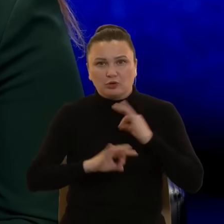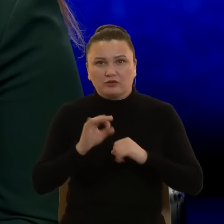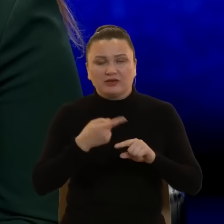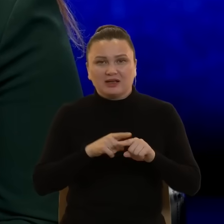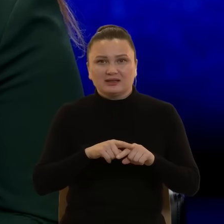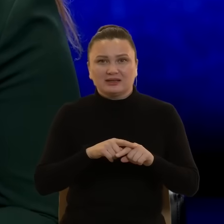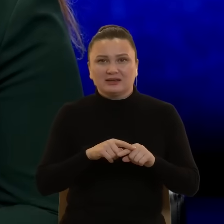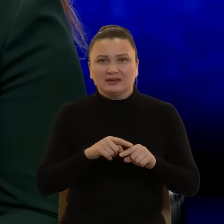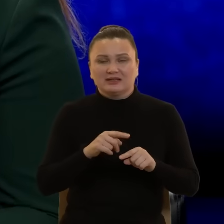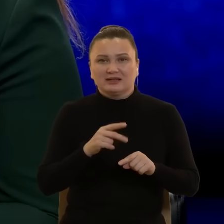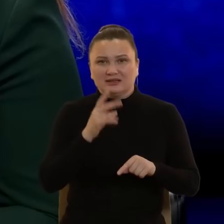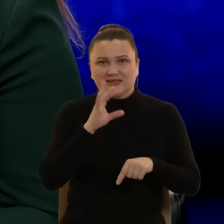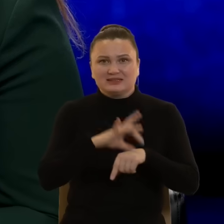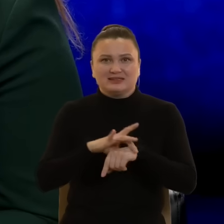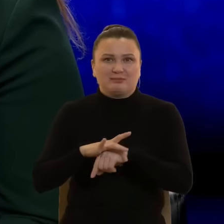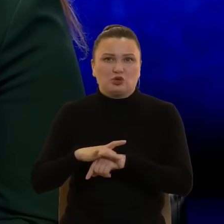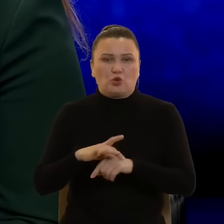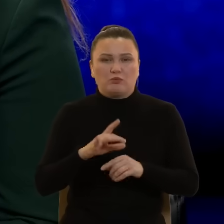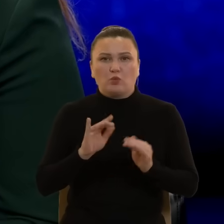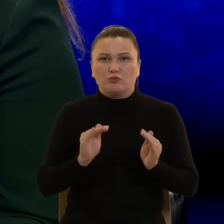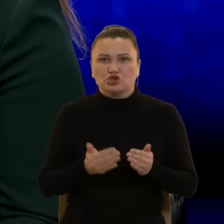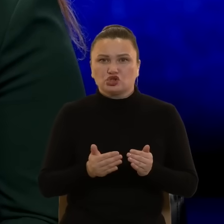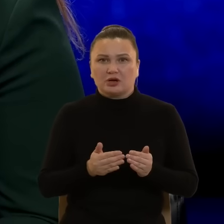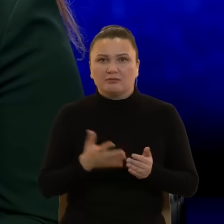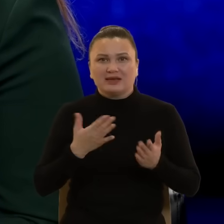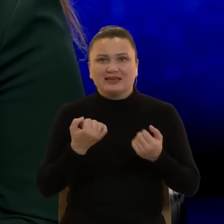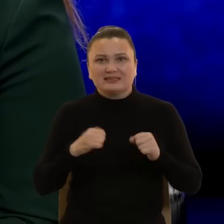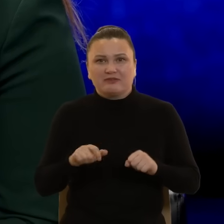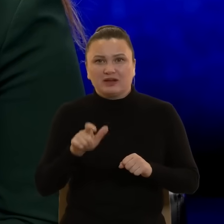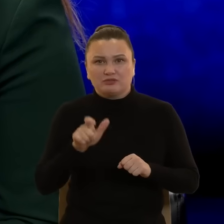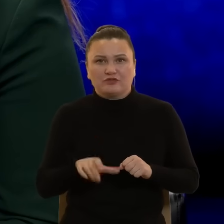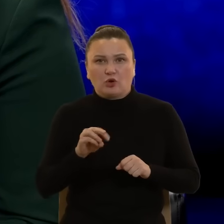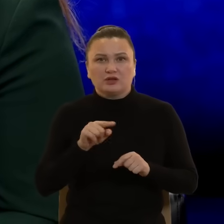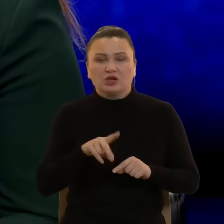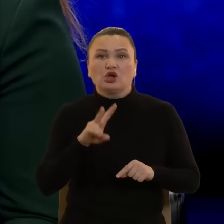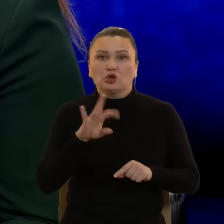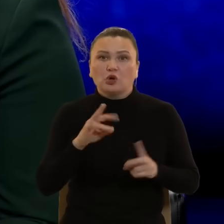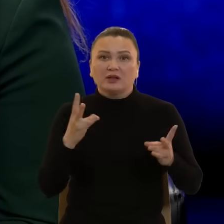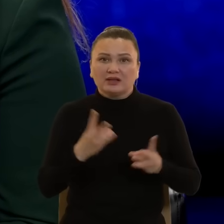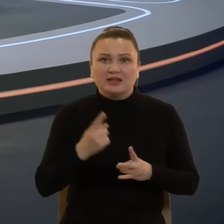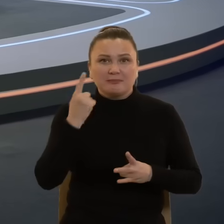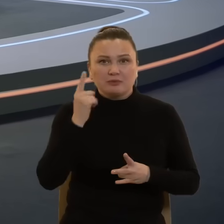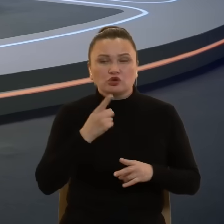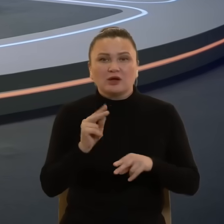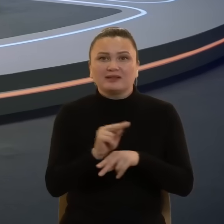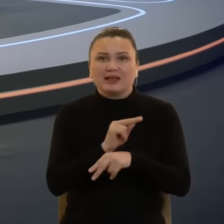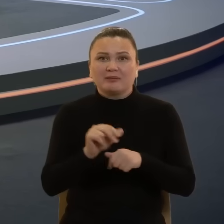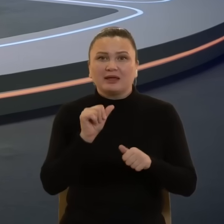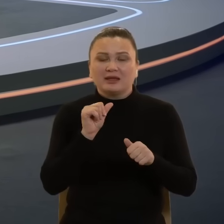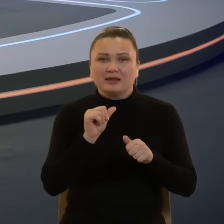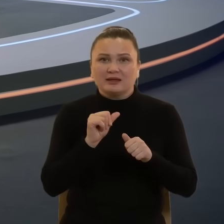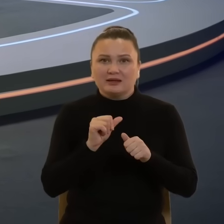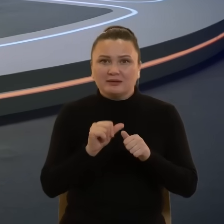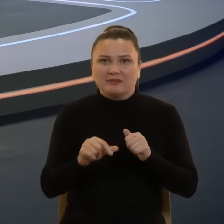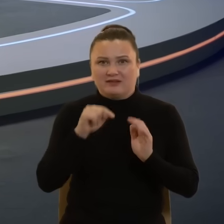эти симптомы уменьшаем их выраженность, либо избавляем пациента от них. Да? Но здесь нужно понимать, что эта терапия именно